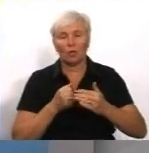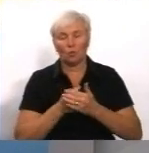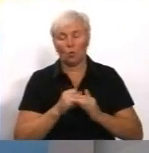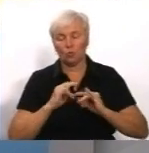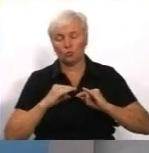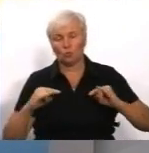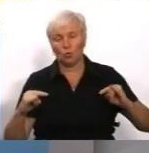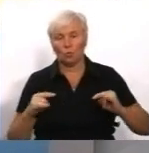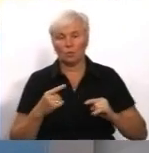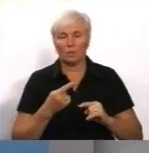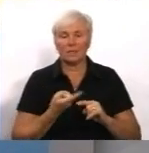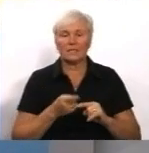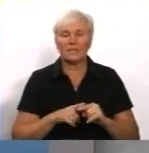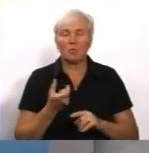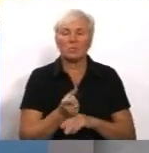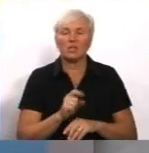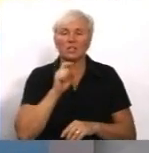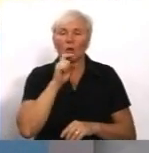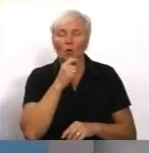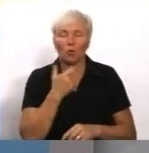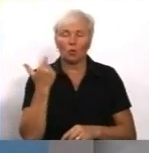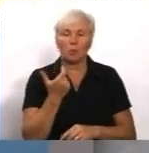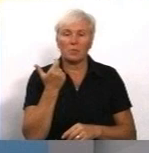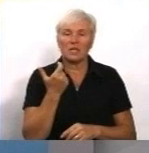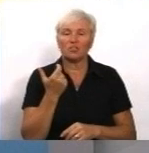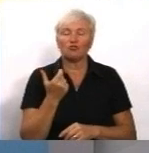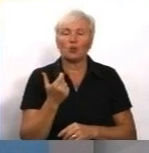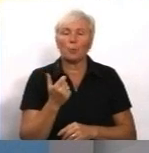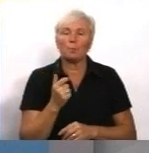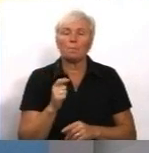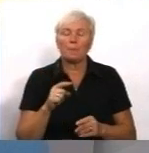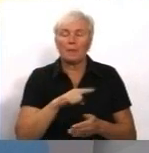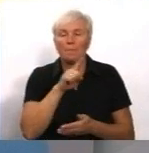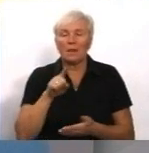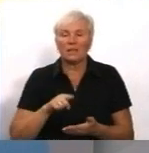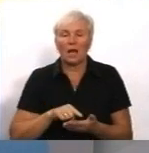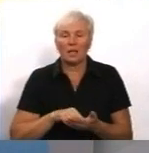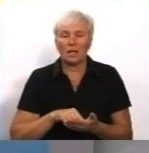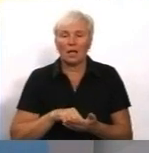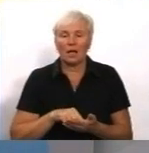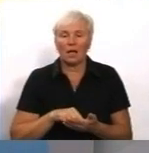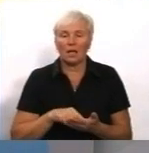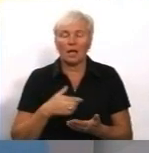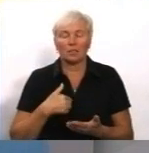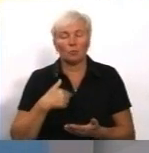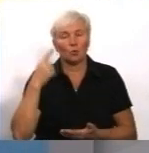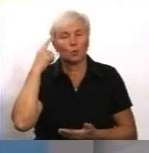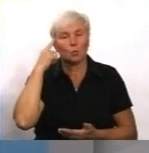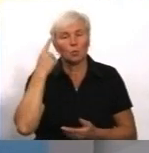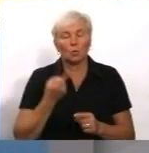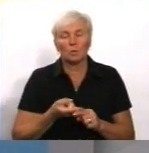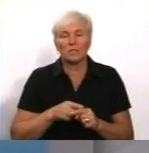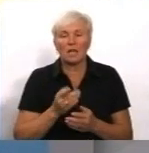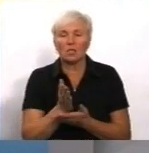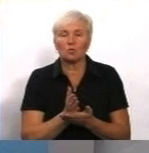звичайно, це більш економічні, але питання, і, як на мою думку, це служба, яка